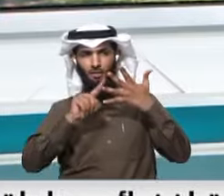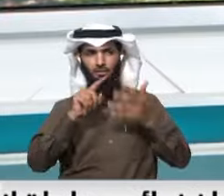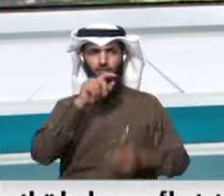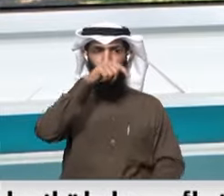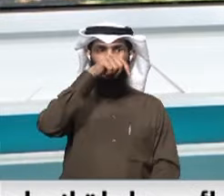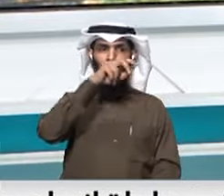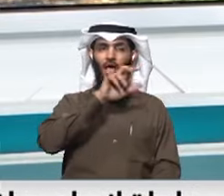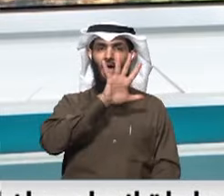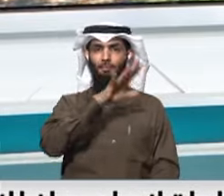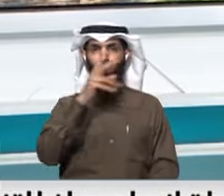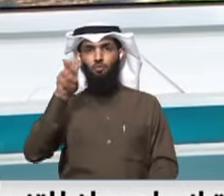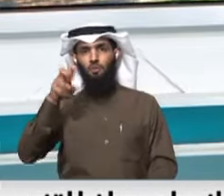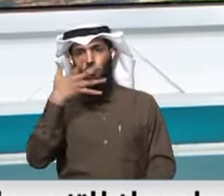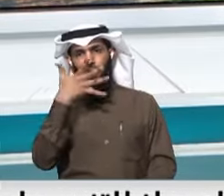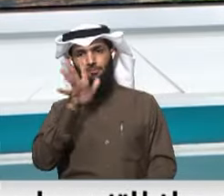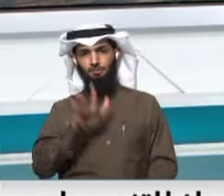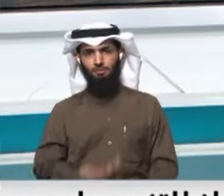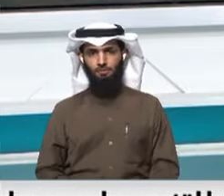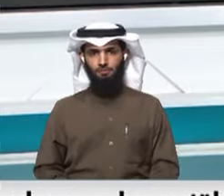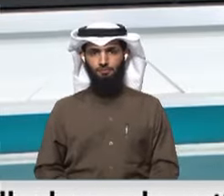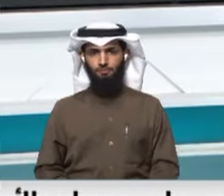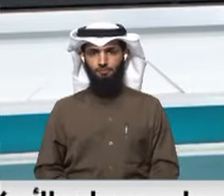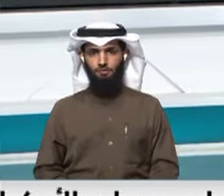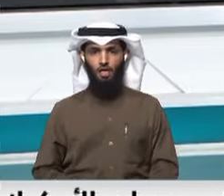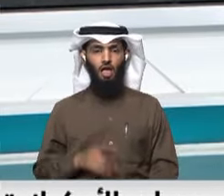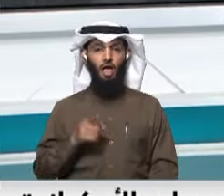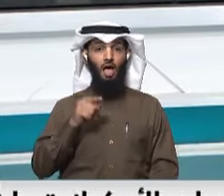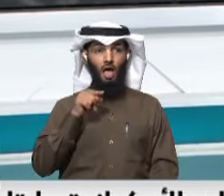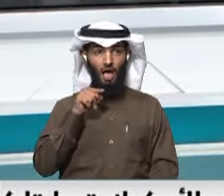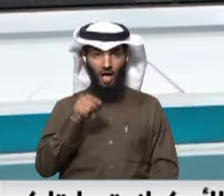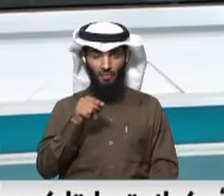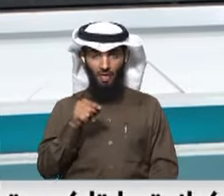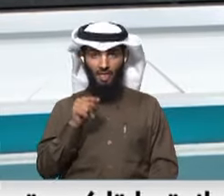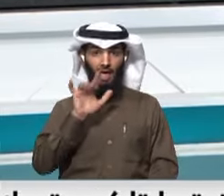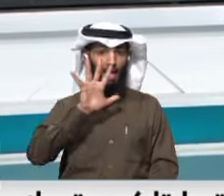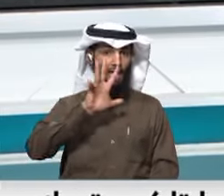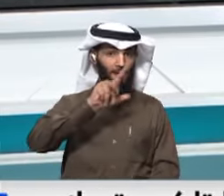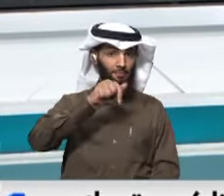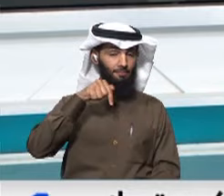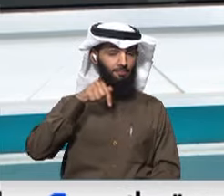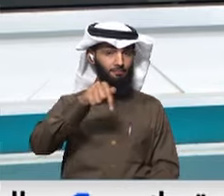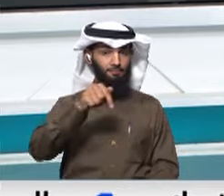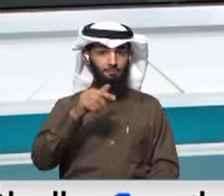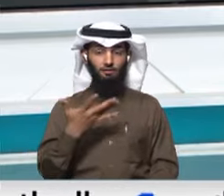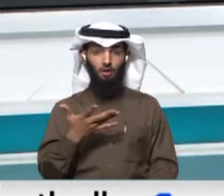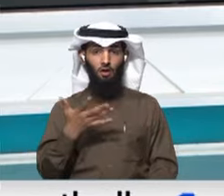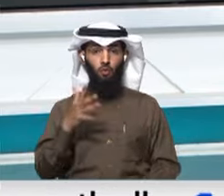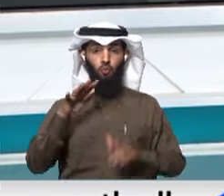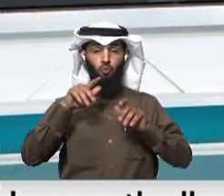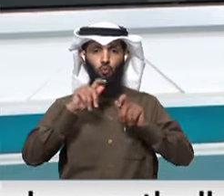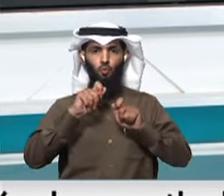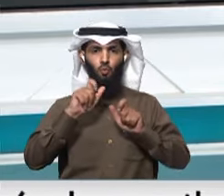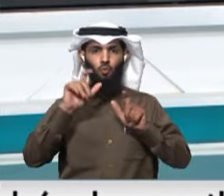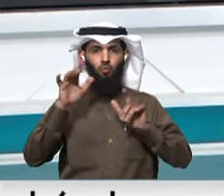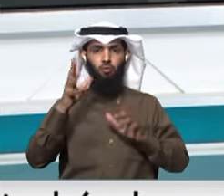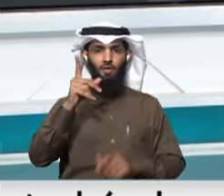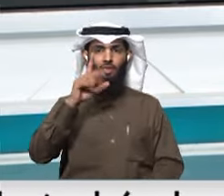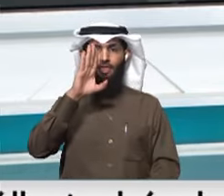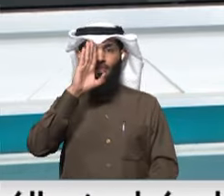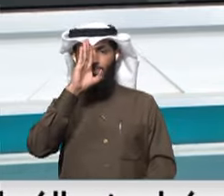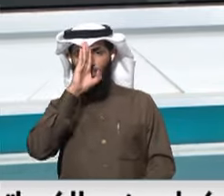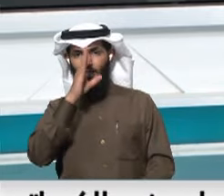5:58. بالنسبة للطقس المتوقع لمدينة الكويت خلال 5 أيام القادمة بمشيئة الله، حالة من عدم استقرار إن شاء الله في يومي الاثنين